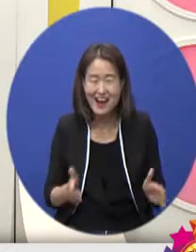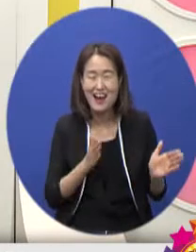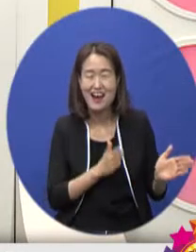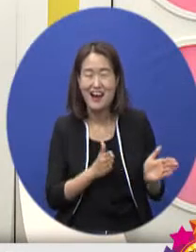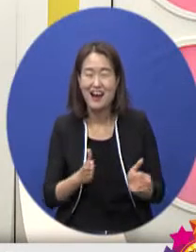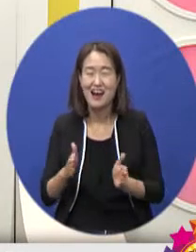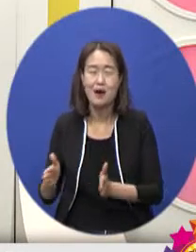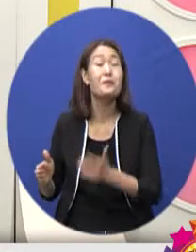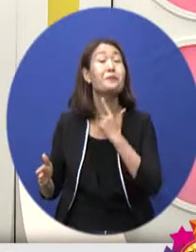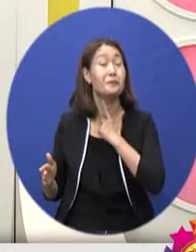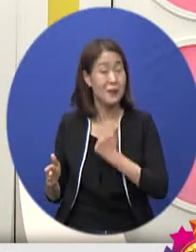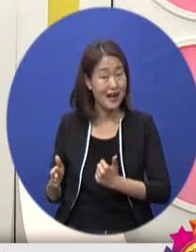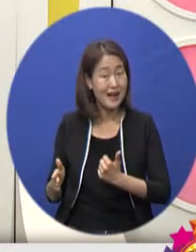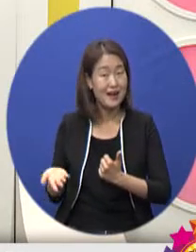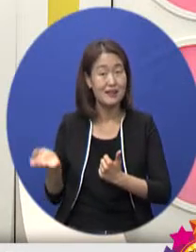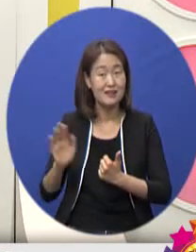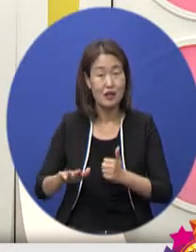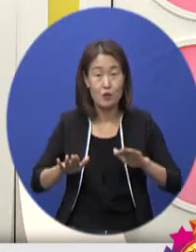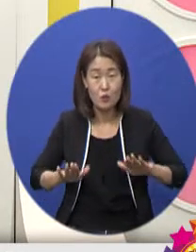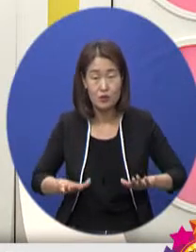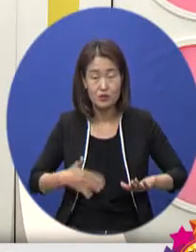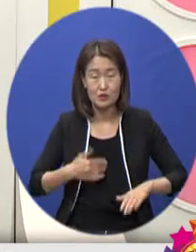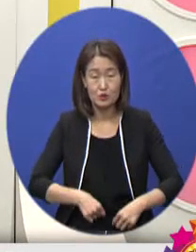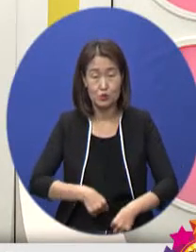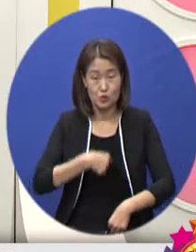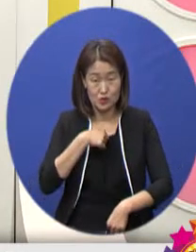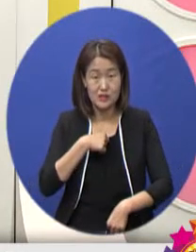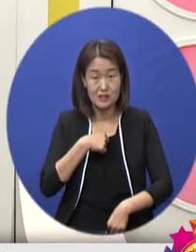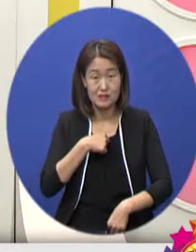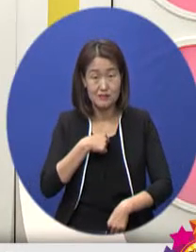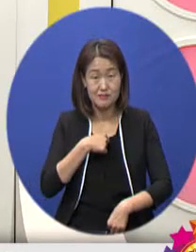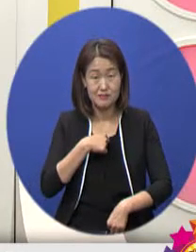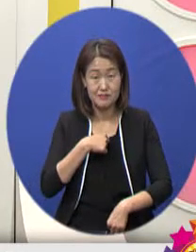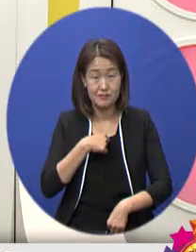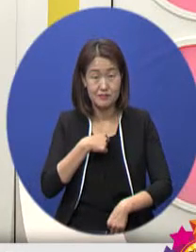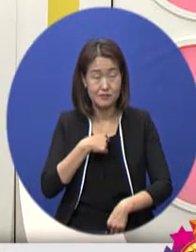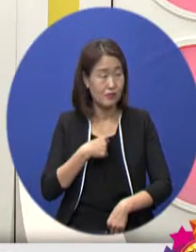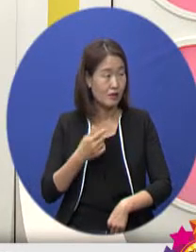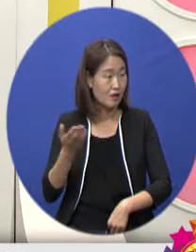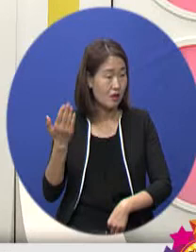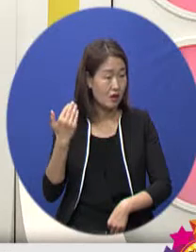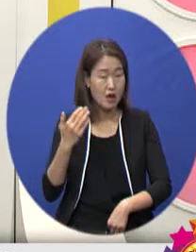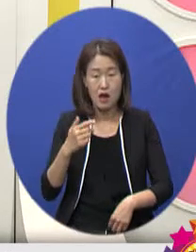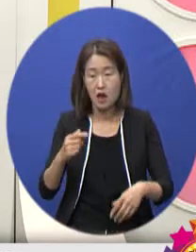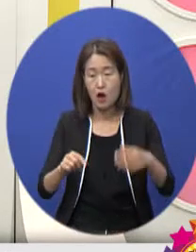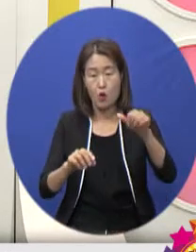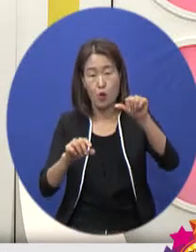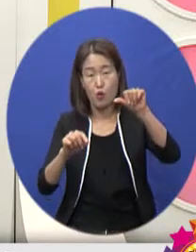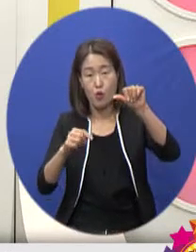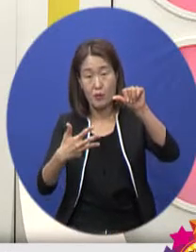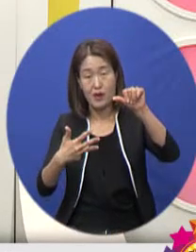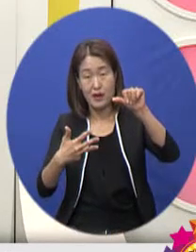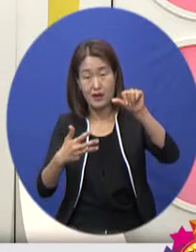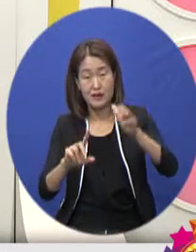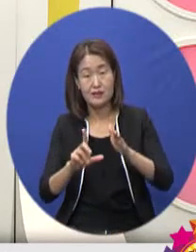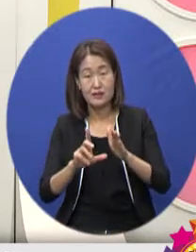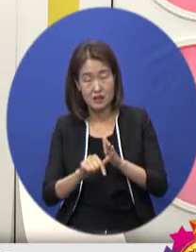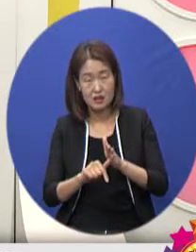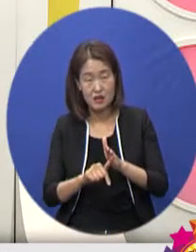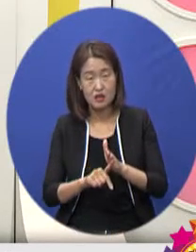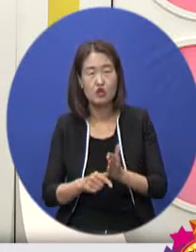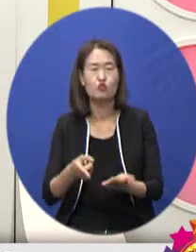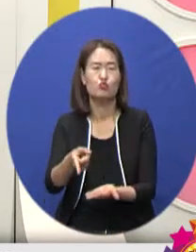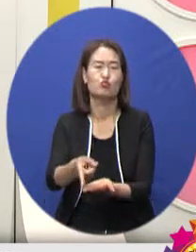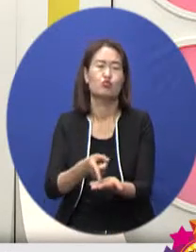네. 제가 사실은 저기 지난 어버이날 5월 8일 날 뇌 네. 수술을